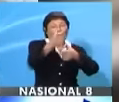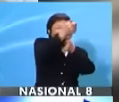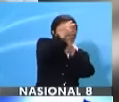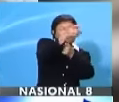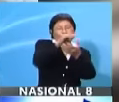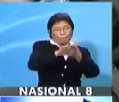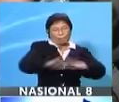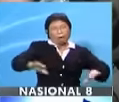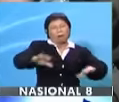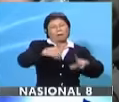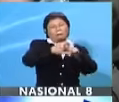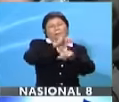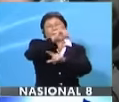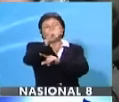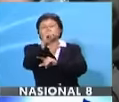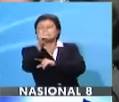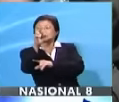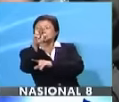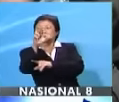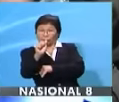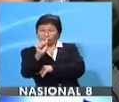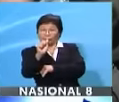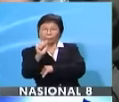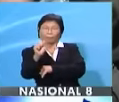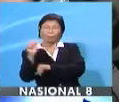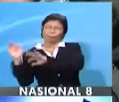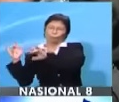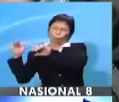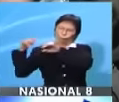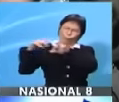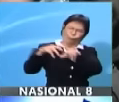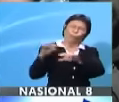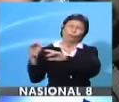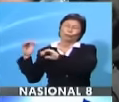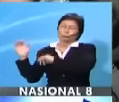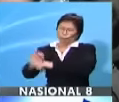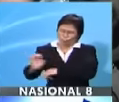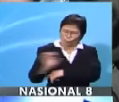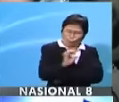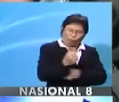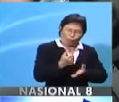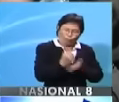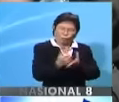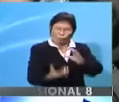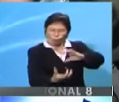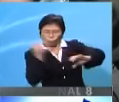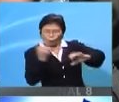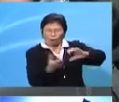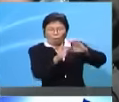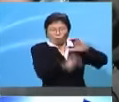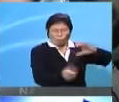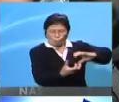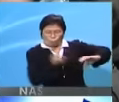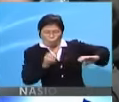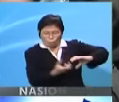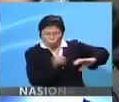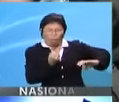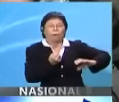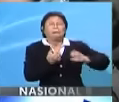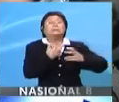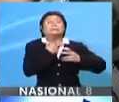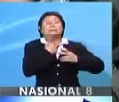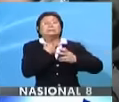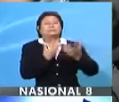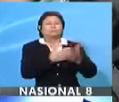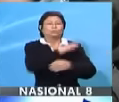dan penyelamat dari Jitra diketuai Muhammad Mahyudin dikejarkan ke tempat kejadian membantu mengeluarkan mangsa yang tersepit. Mangsa yang